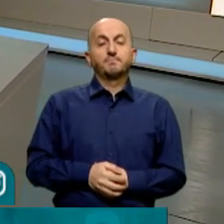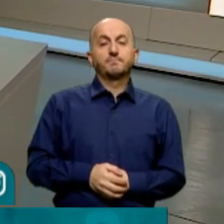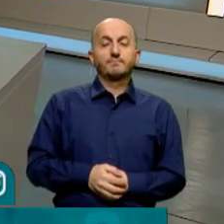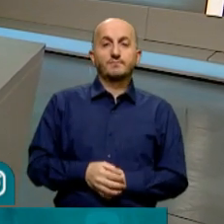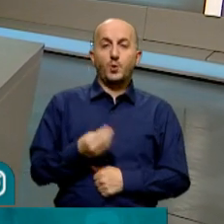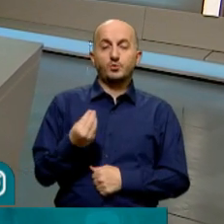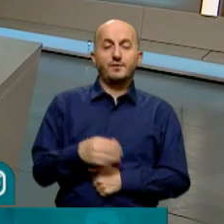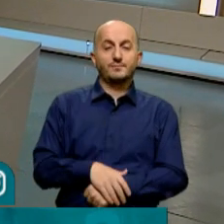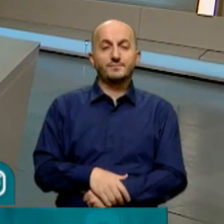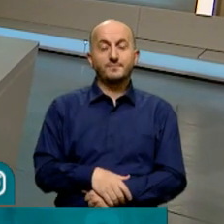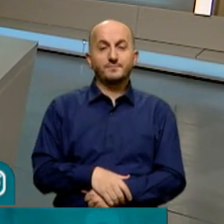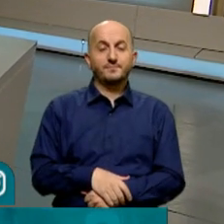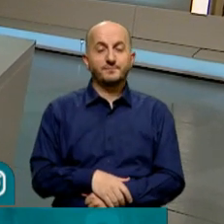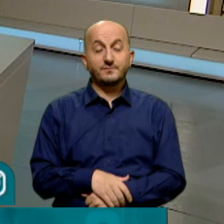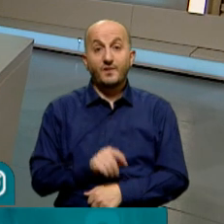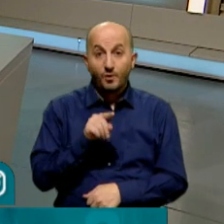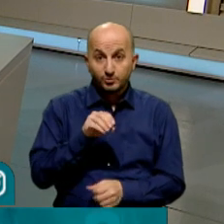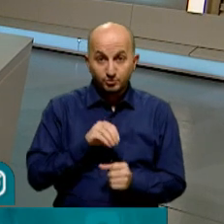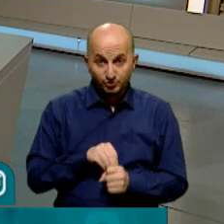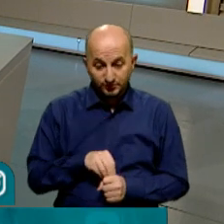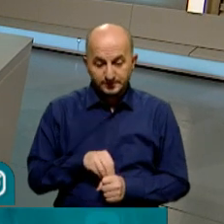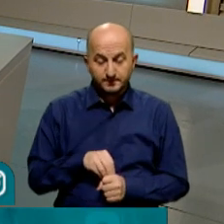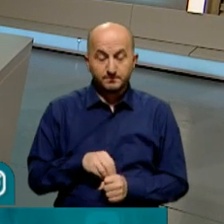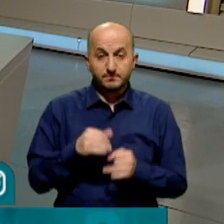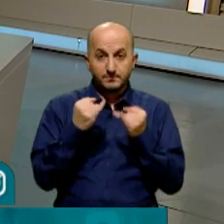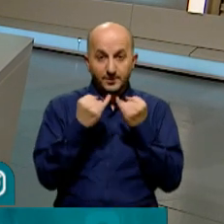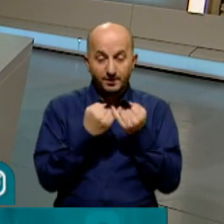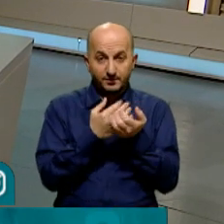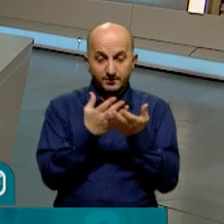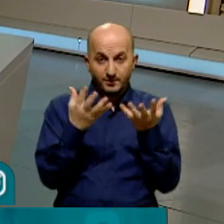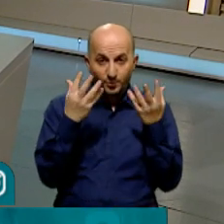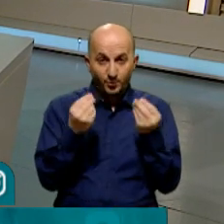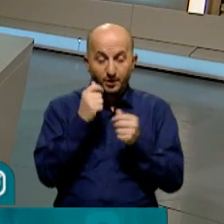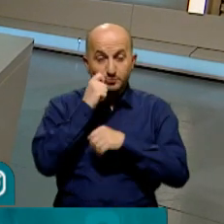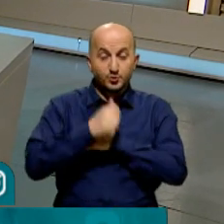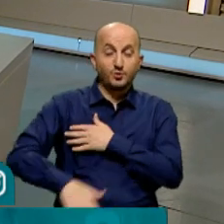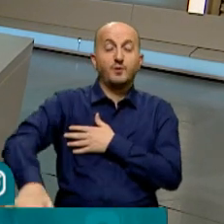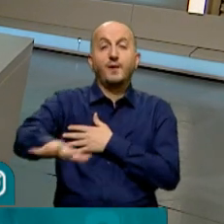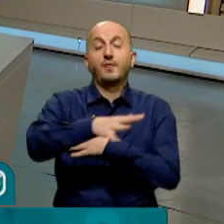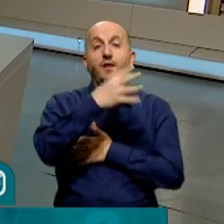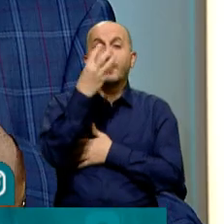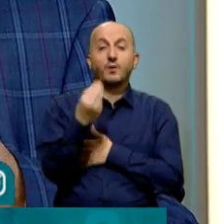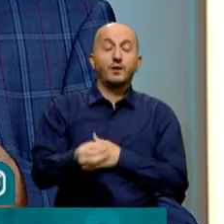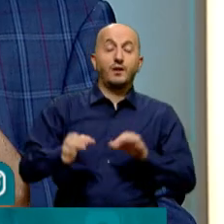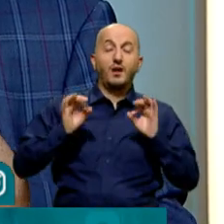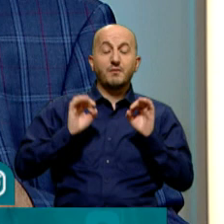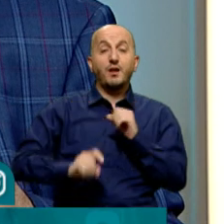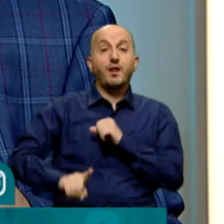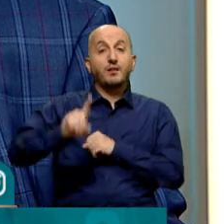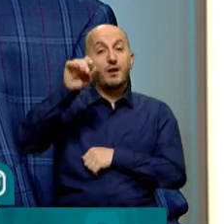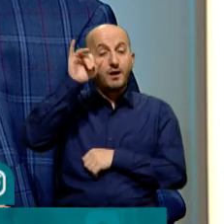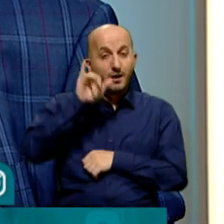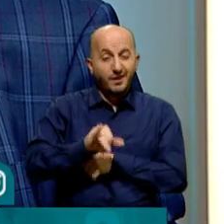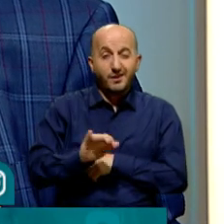Ne güzel. Onun için kardeşler olarak, Müslümanlar olarak hem Allah'ın haklarını